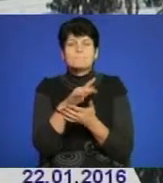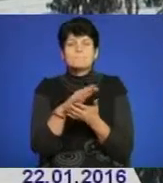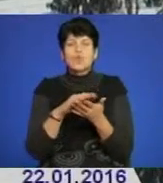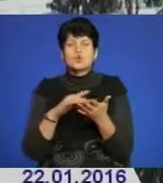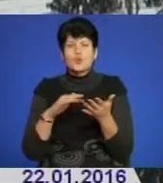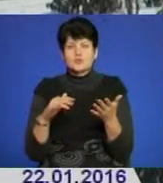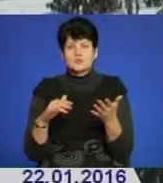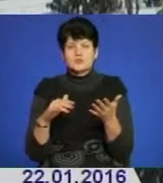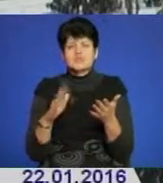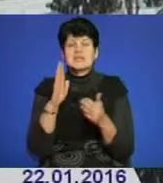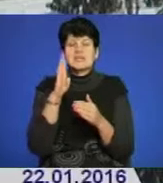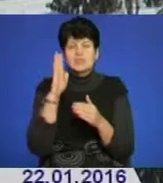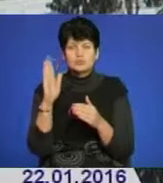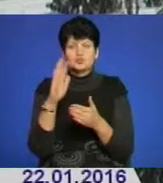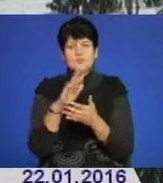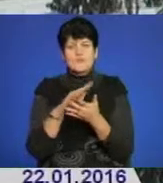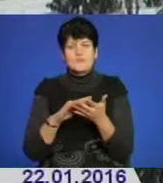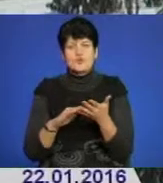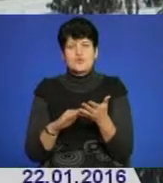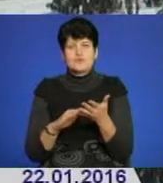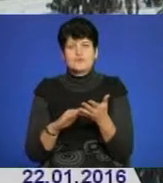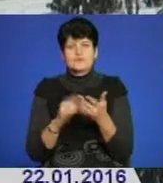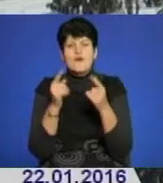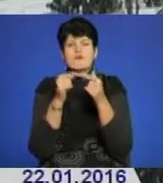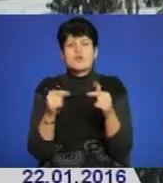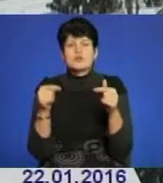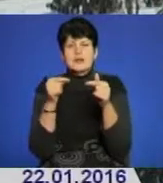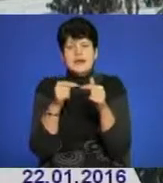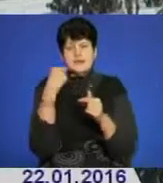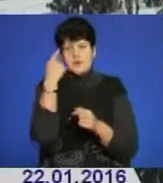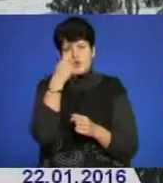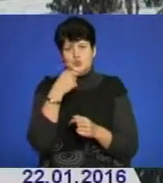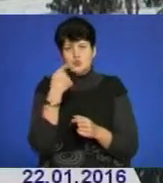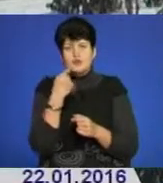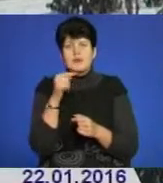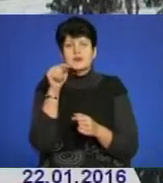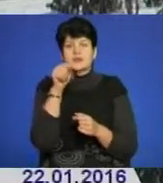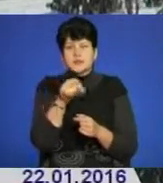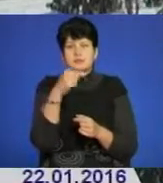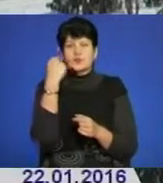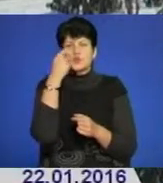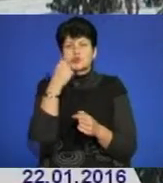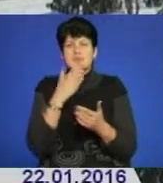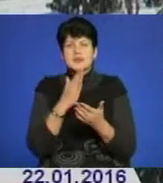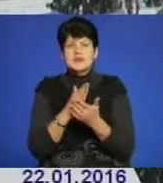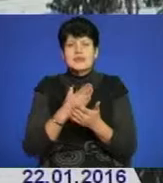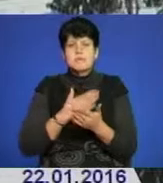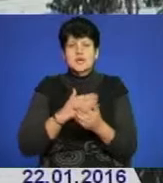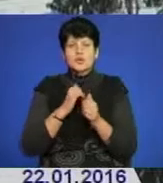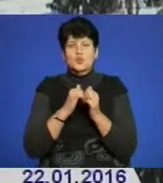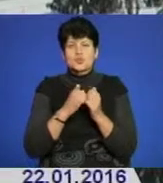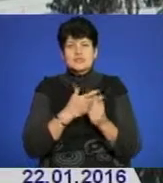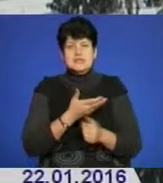продовжується і буде продовжена в конкретних особах, а тими особами є ми, кожен з нас.